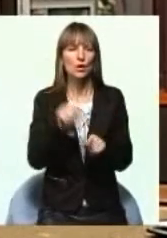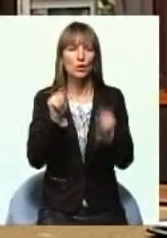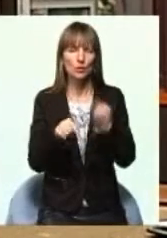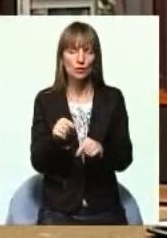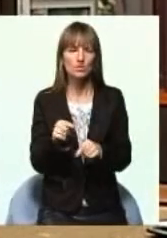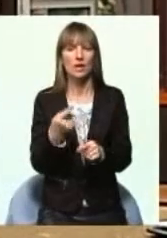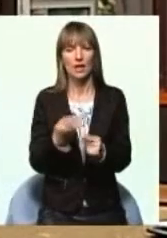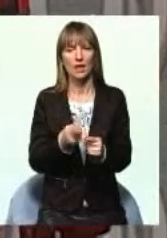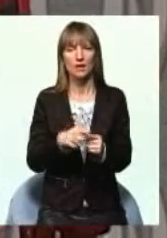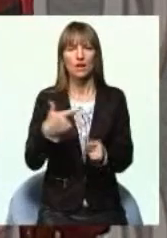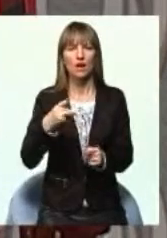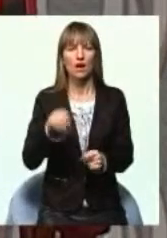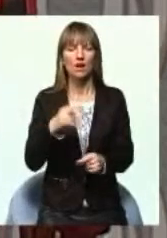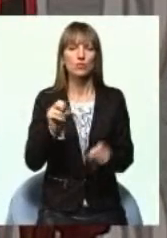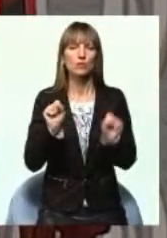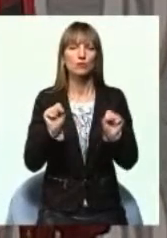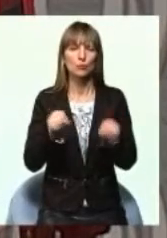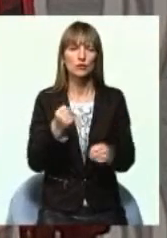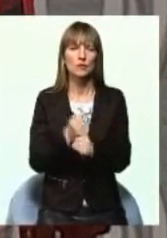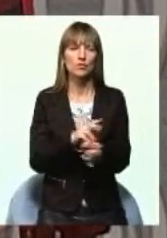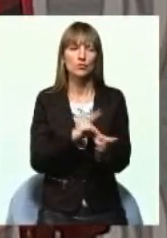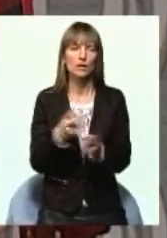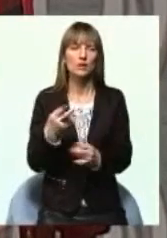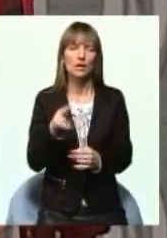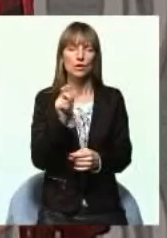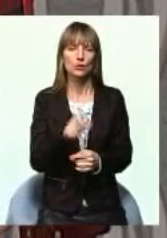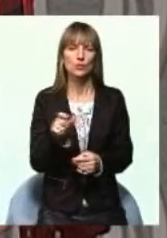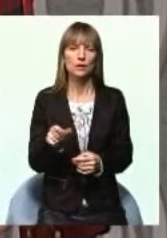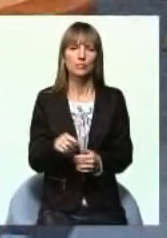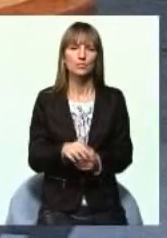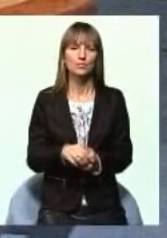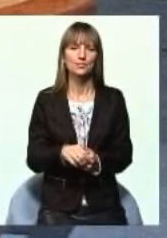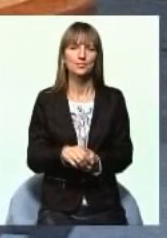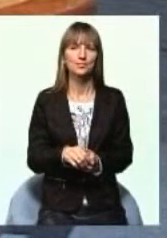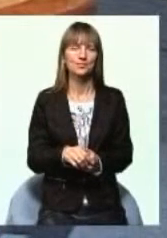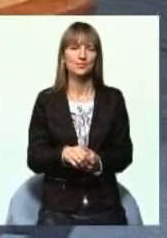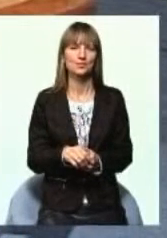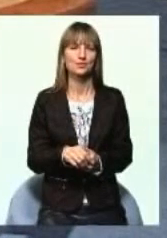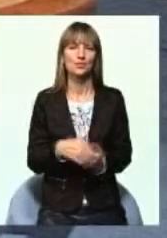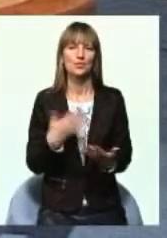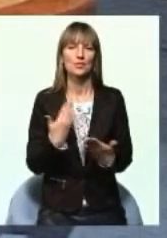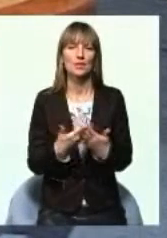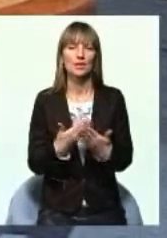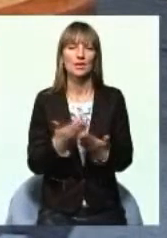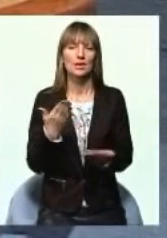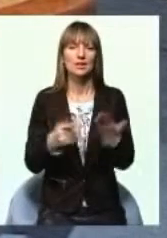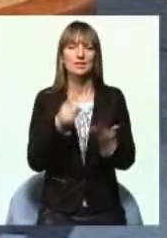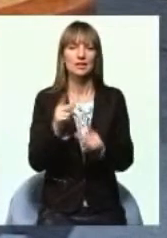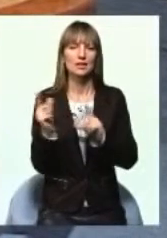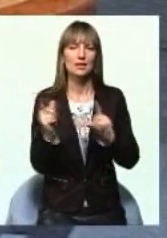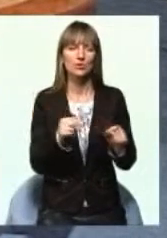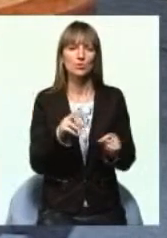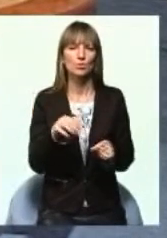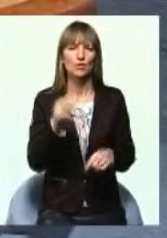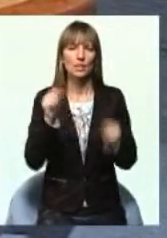це град. А град може спричинити шкоду для суспільства? Ну, яку? Ну, наприклад, якщо ти їдеш